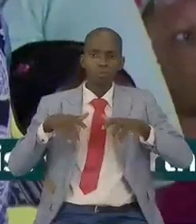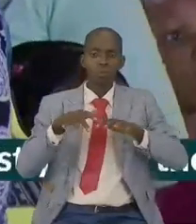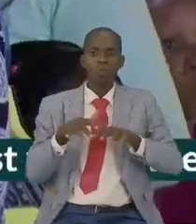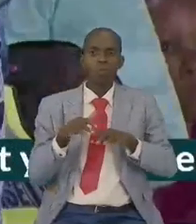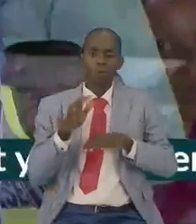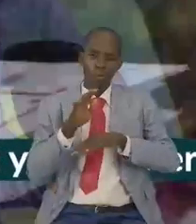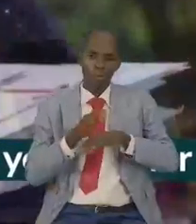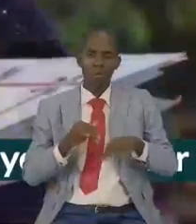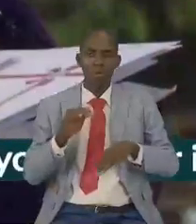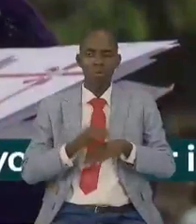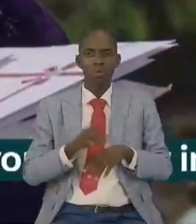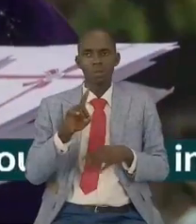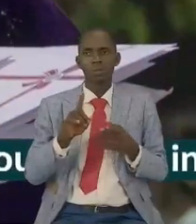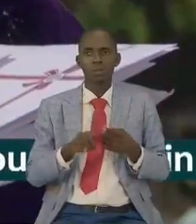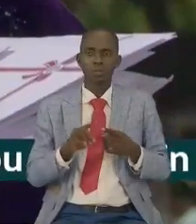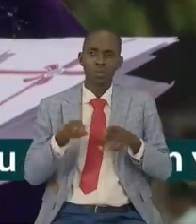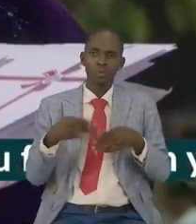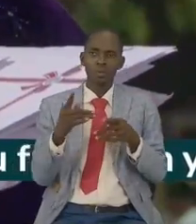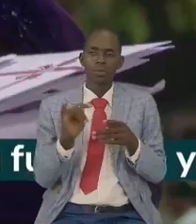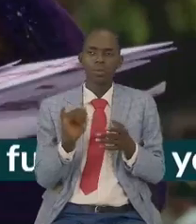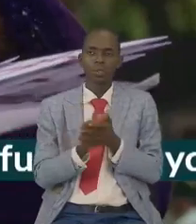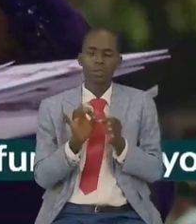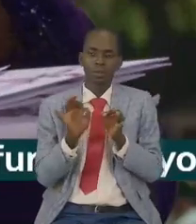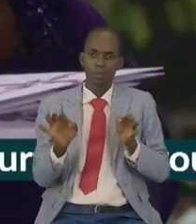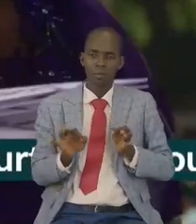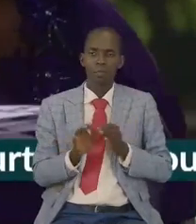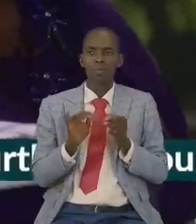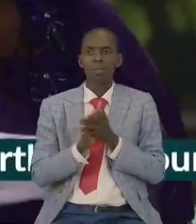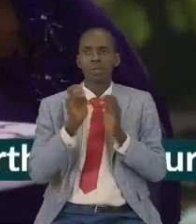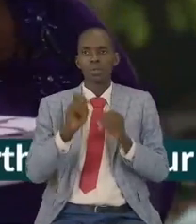Partout où vous êtes en Afrique, sur le champ de croisade où vous êtes rassemblés,